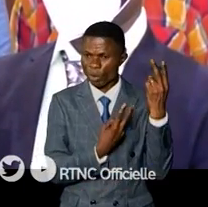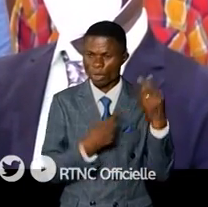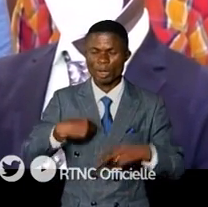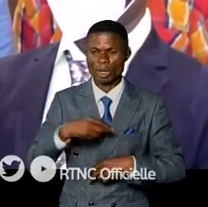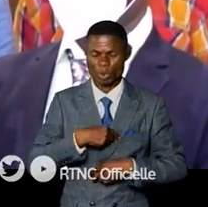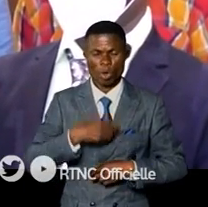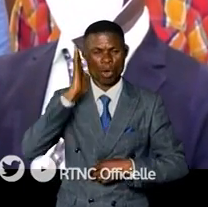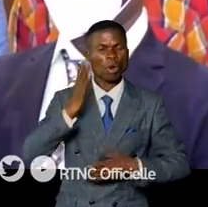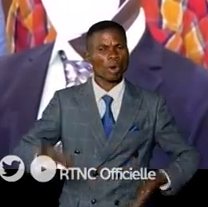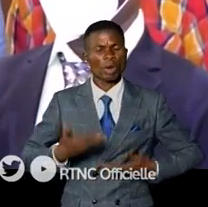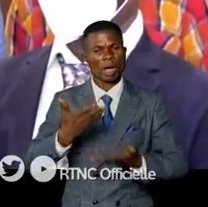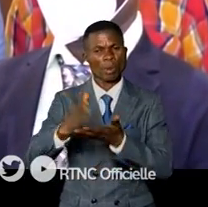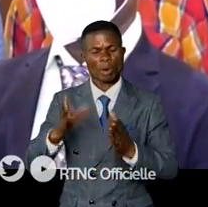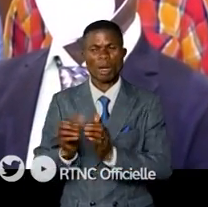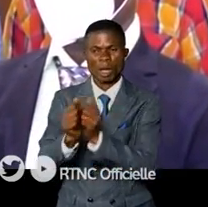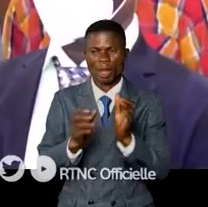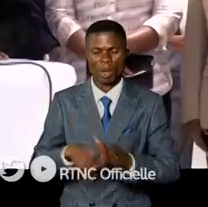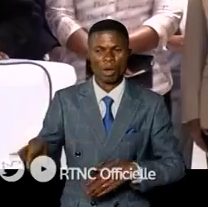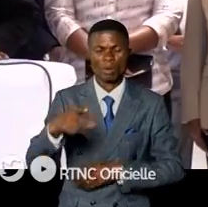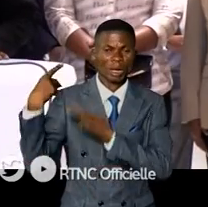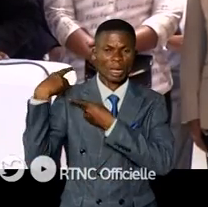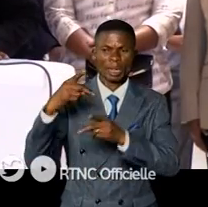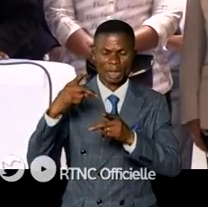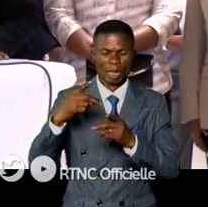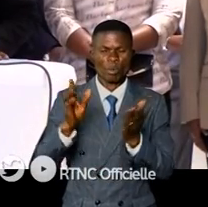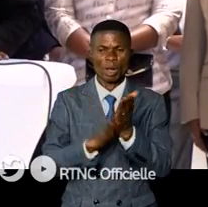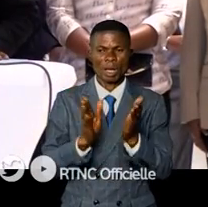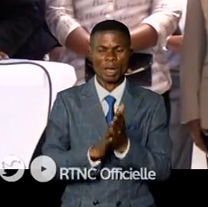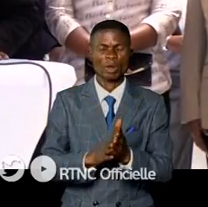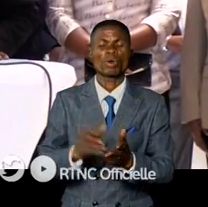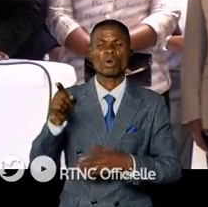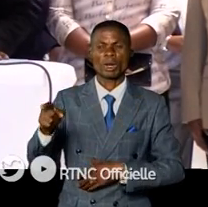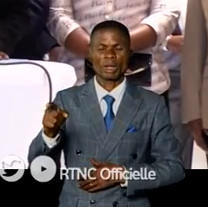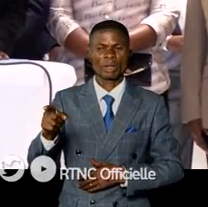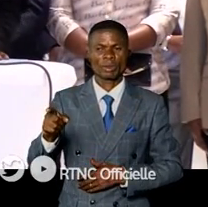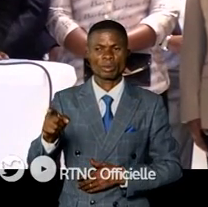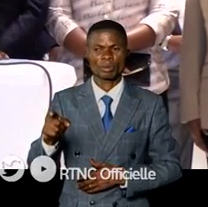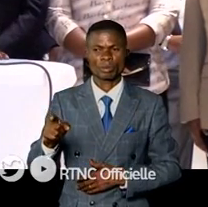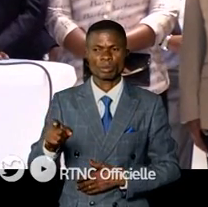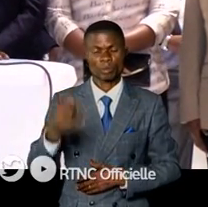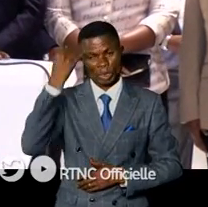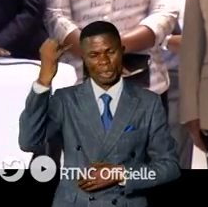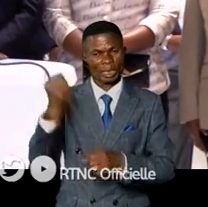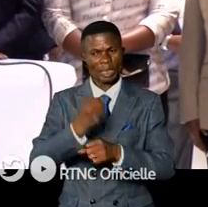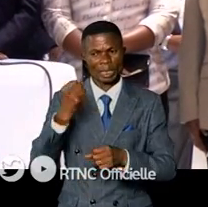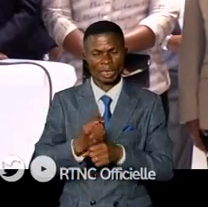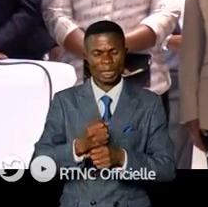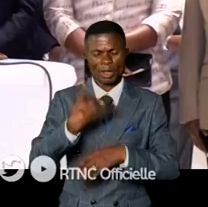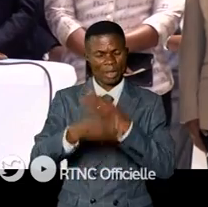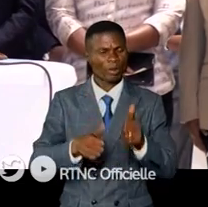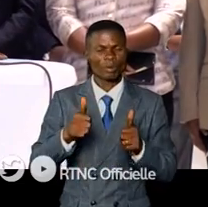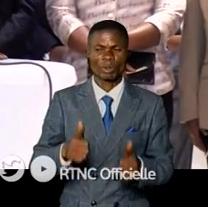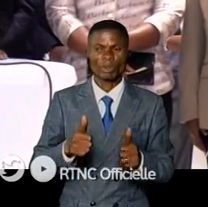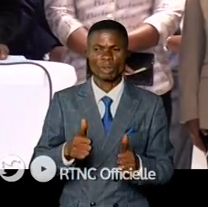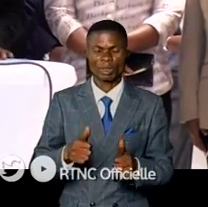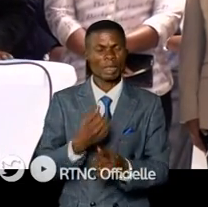eu le bonheur de partager ensemble depuis notre alma mater Mutoshi. Le sens du travail bien fait, de